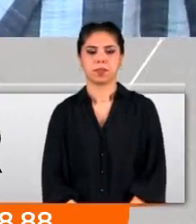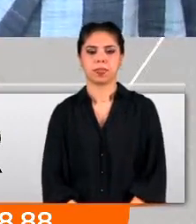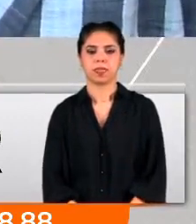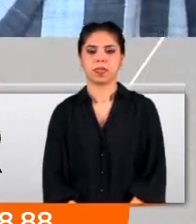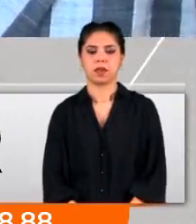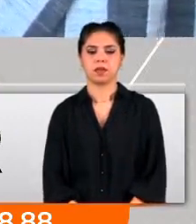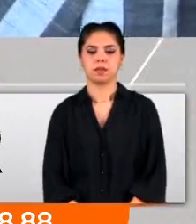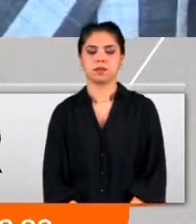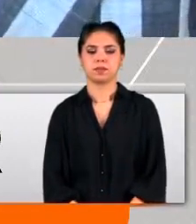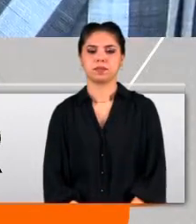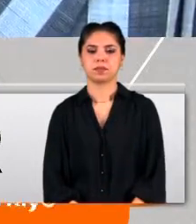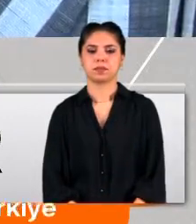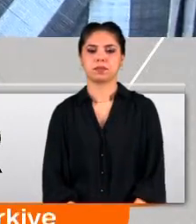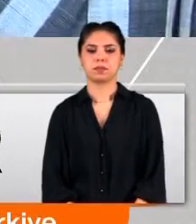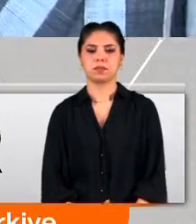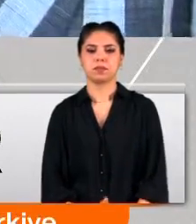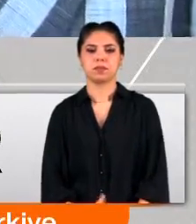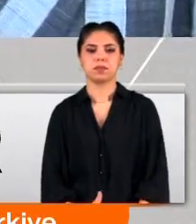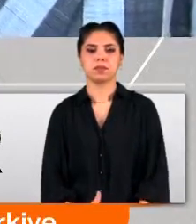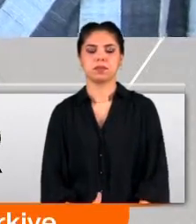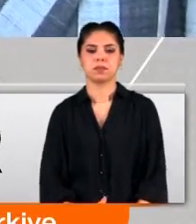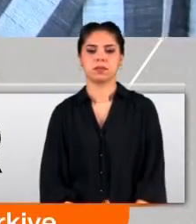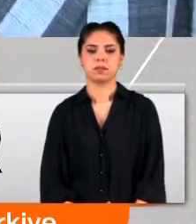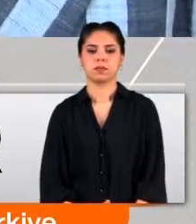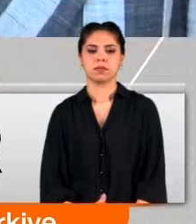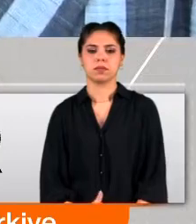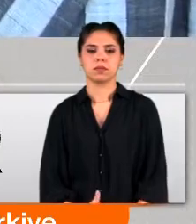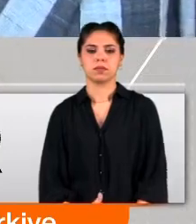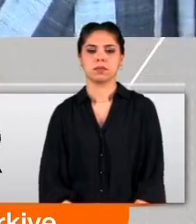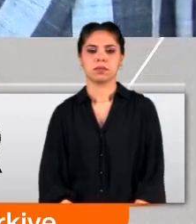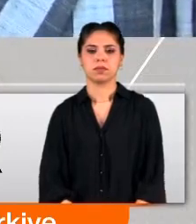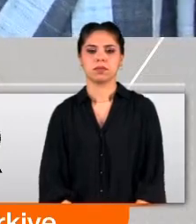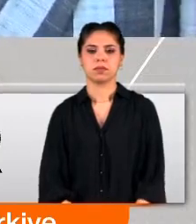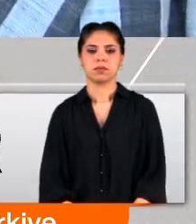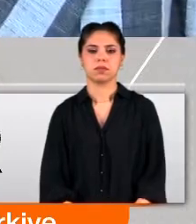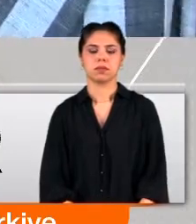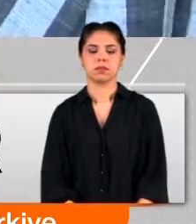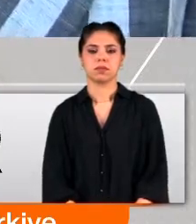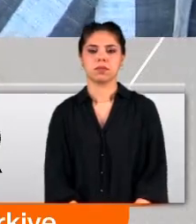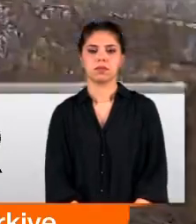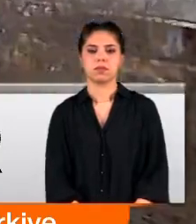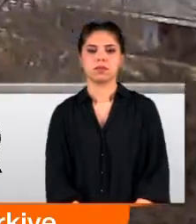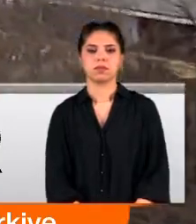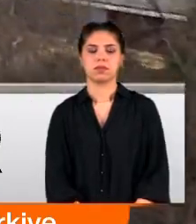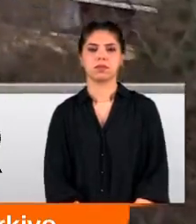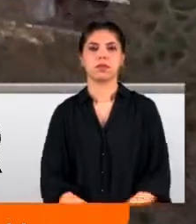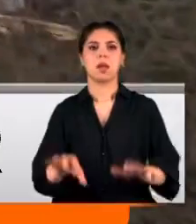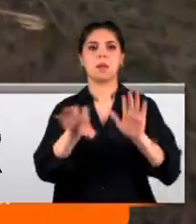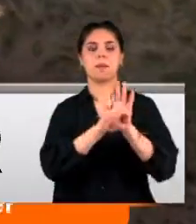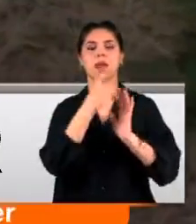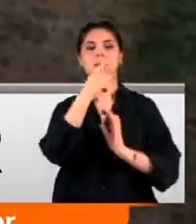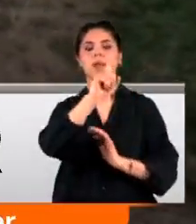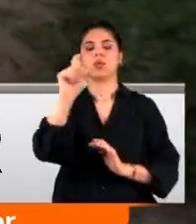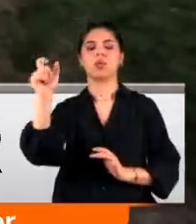eski evraklara bakması sırasında bir sandık içinden Osmanlı evraklar çıkıyor, belgeler çıkıyor. Belgeleri